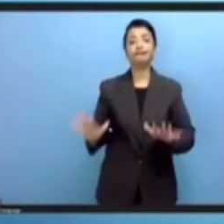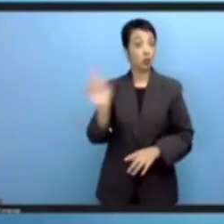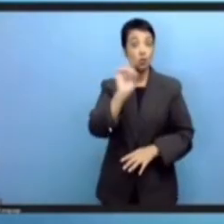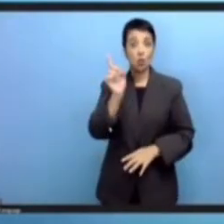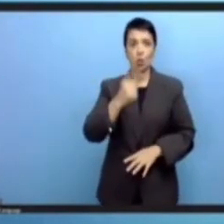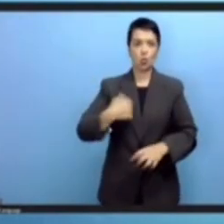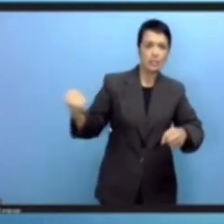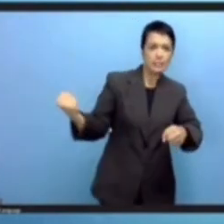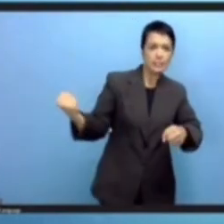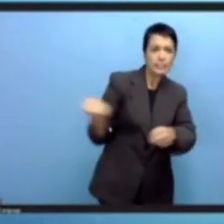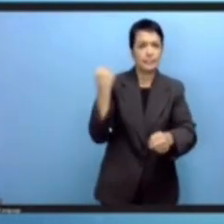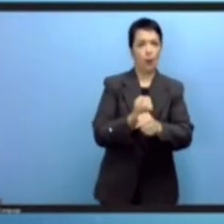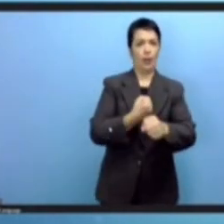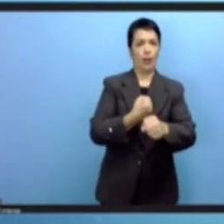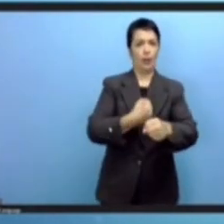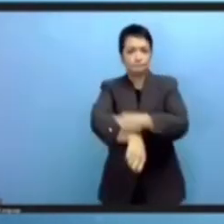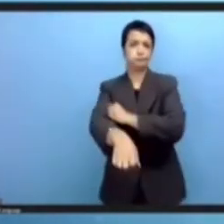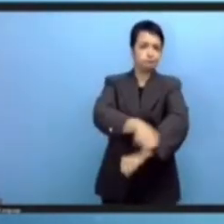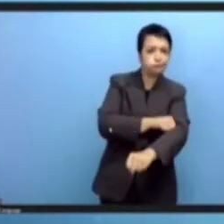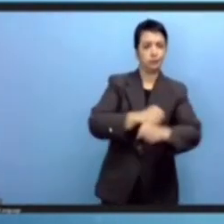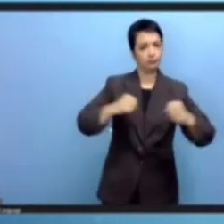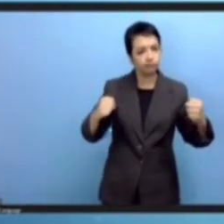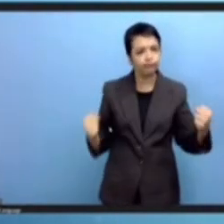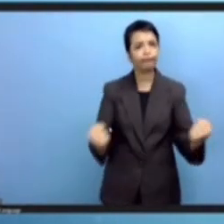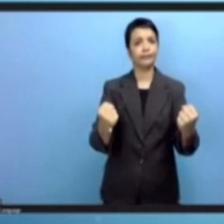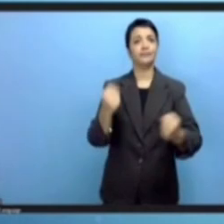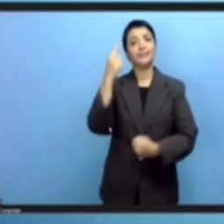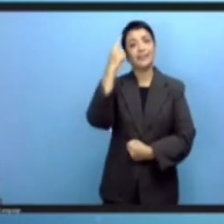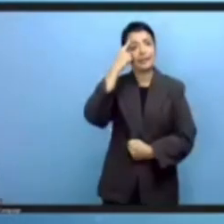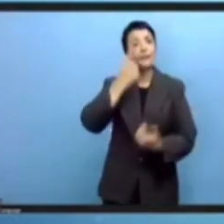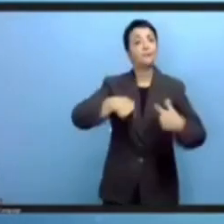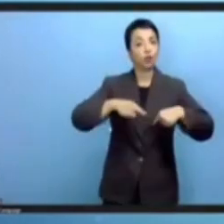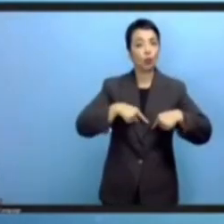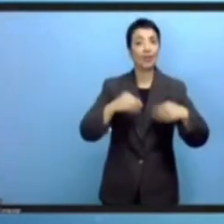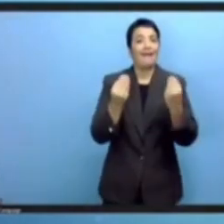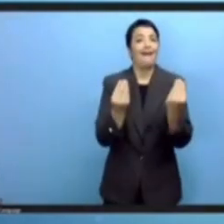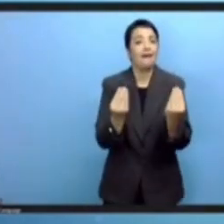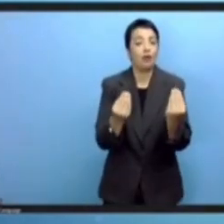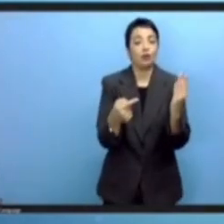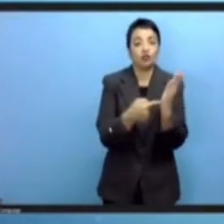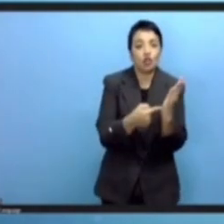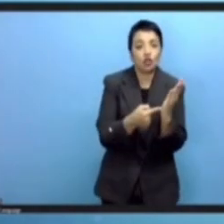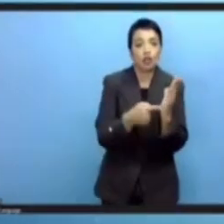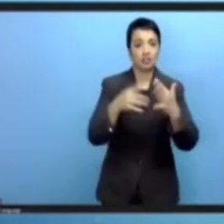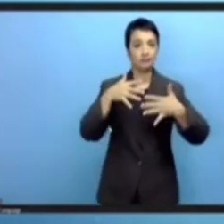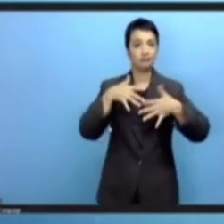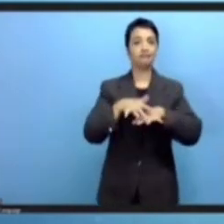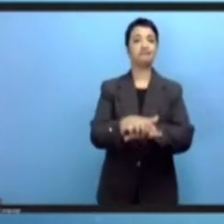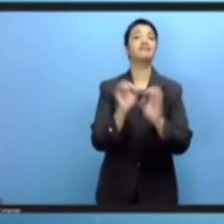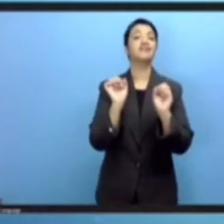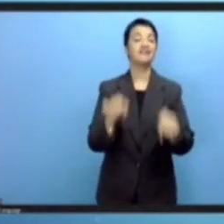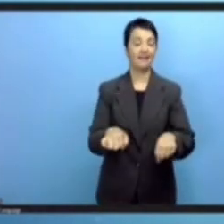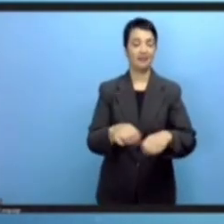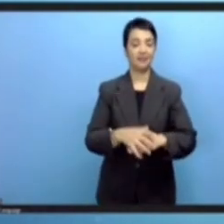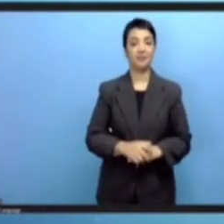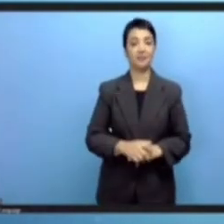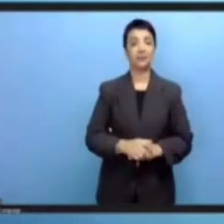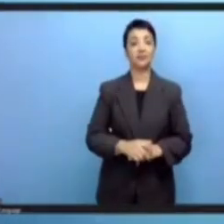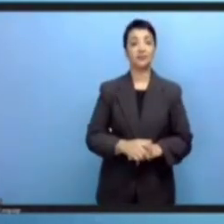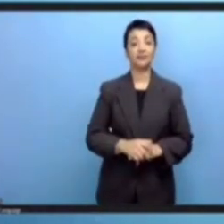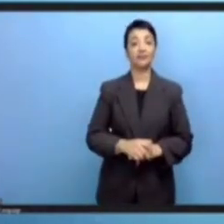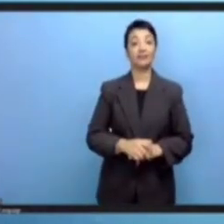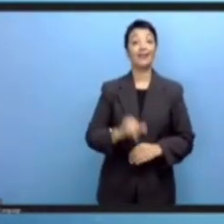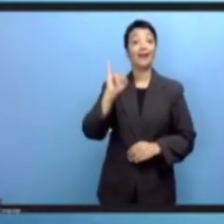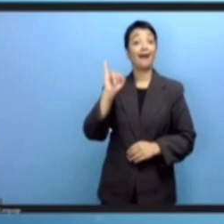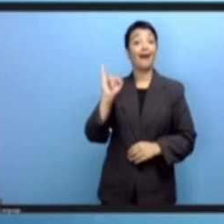plus afin d'améliorer la manière dont on maîtrise ces technologies. Le forum de gouvernance